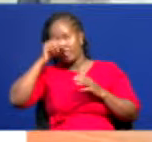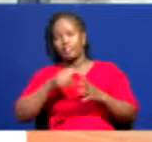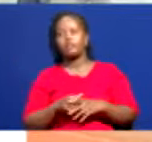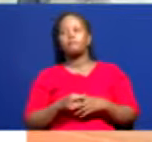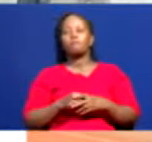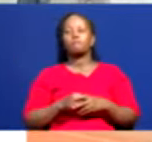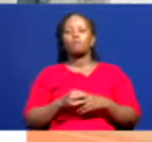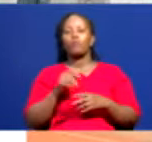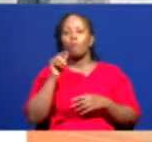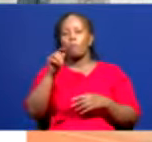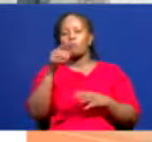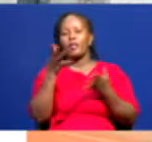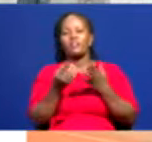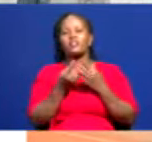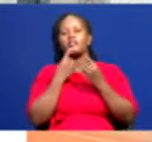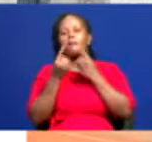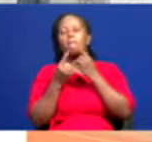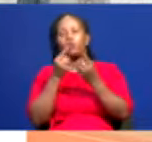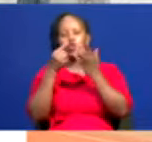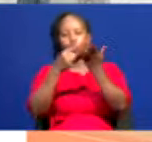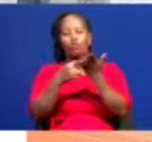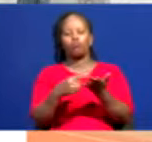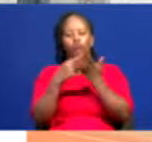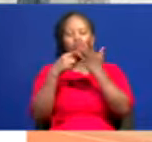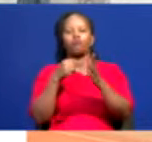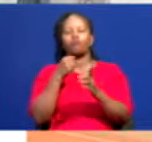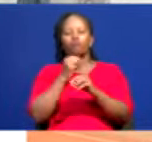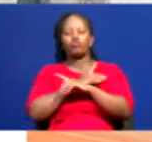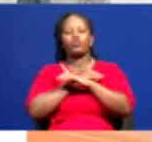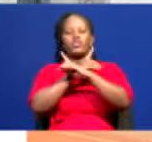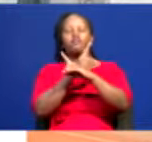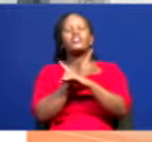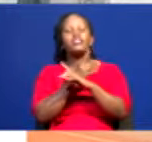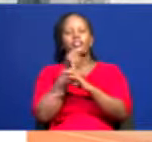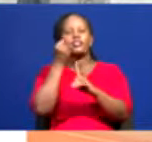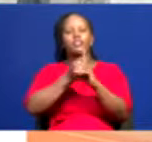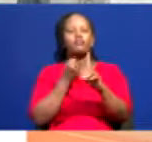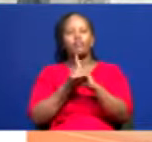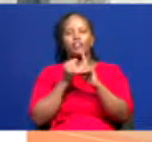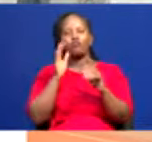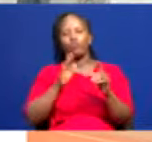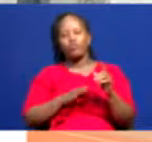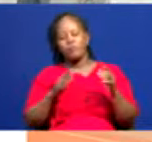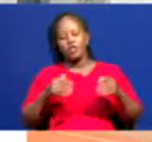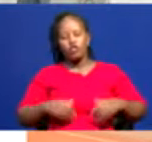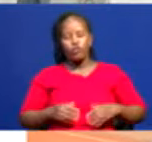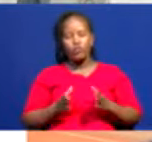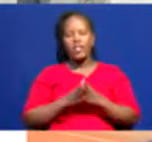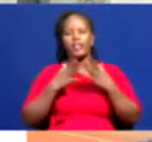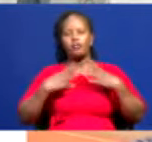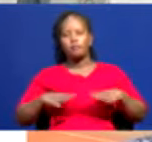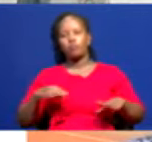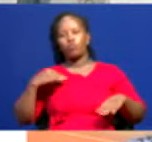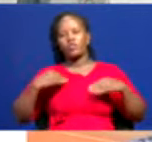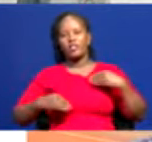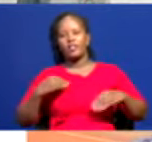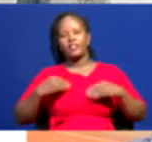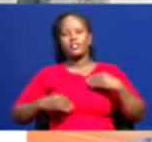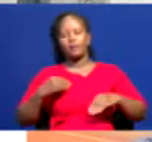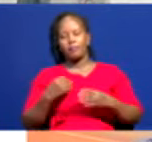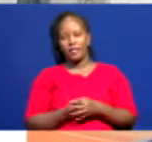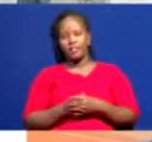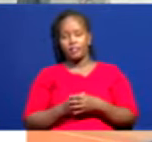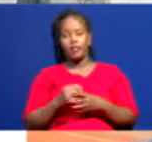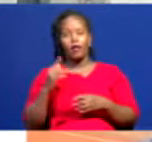Hii motion ni ya kuwatetea vijana, akina mama na hata wale ambao wanaishi na ulemavu mbalimbali. Kulingana na